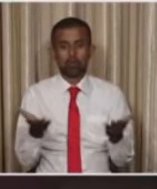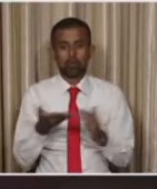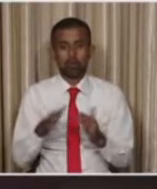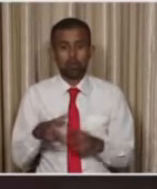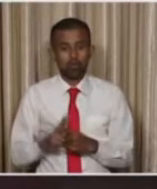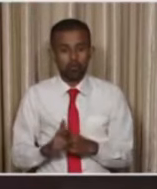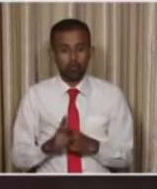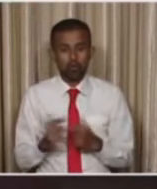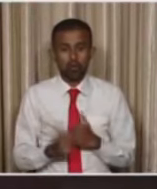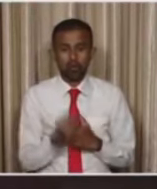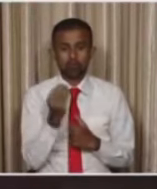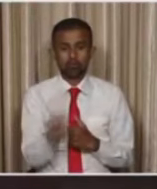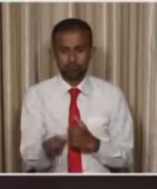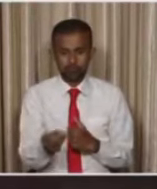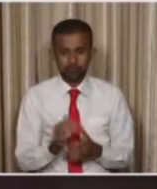කර්මාන්ත ශාලා ටික ගෙනිච්චේ